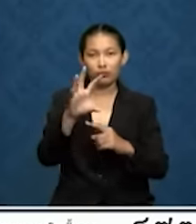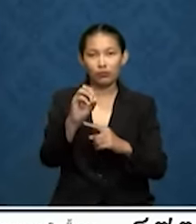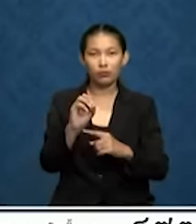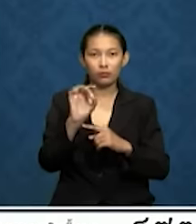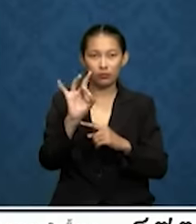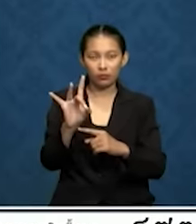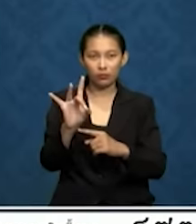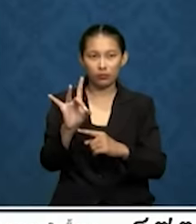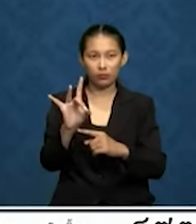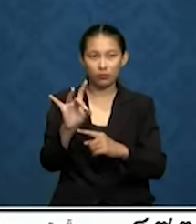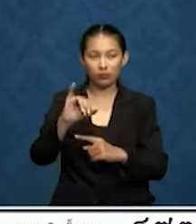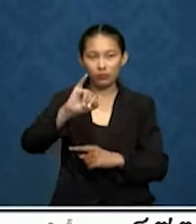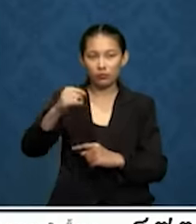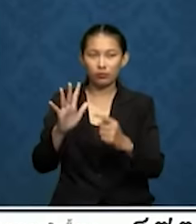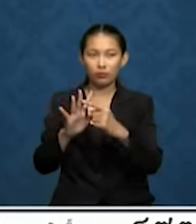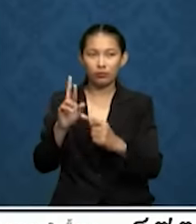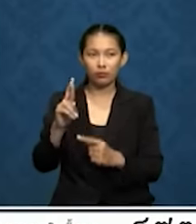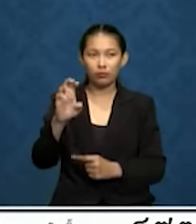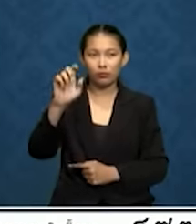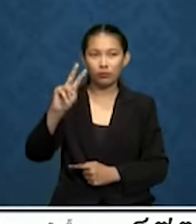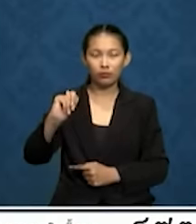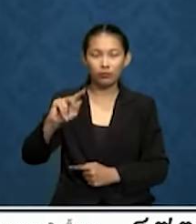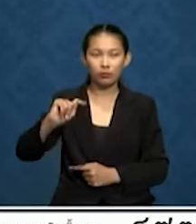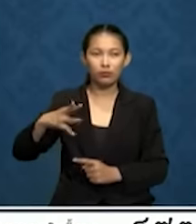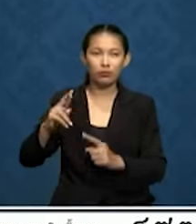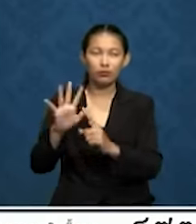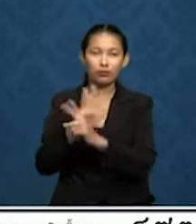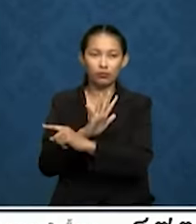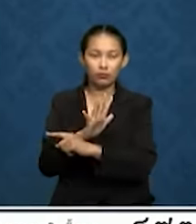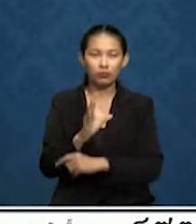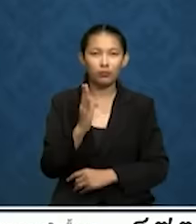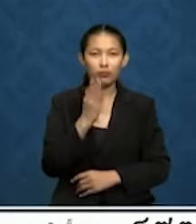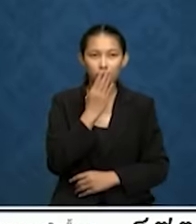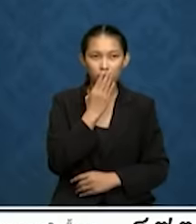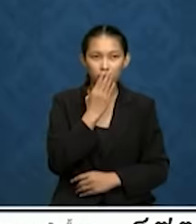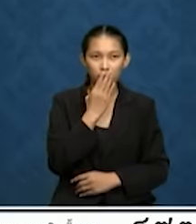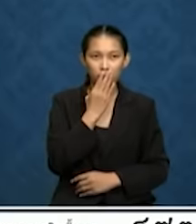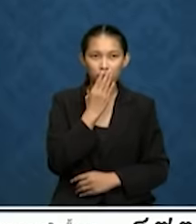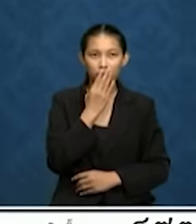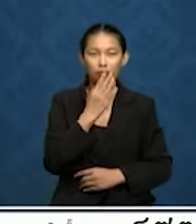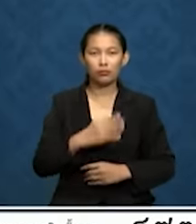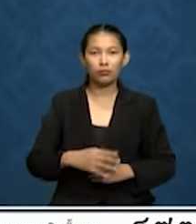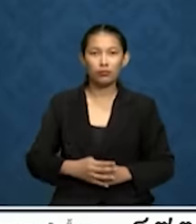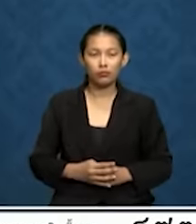58นายจุรินลักษณะวิสิทธิ ์งดออกเสียงครับ